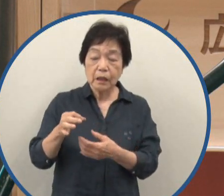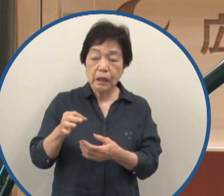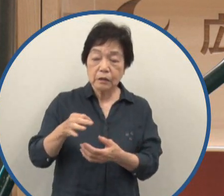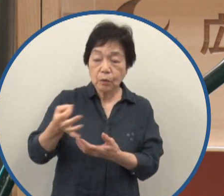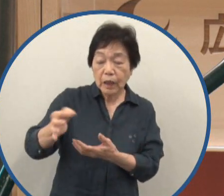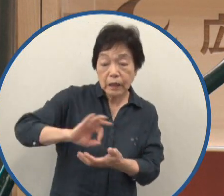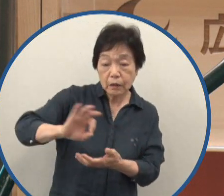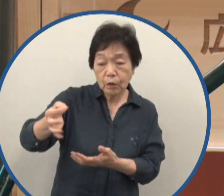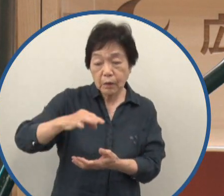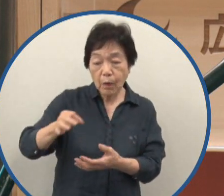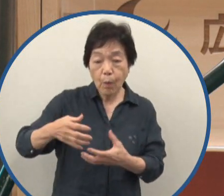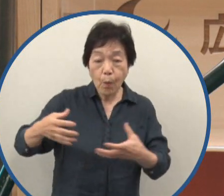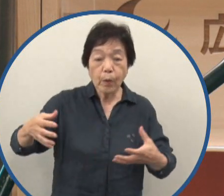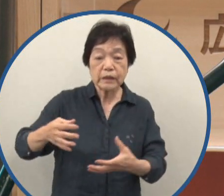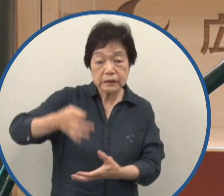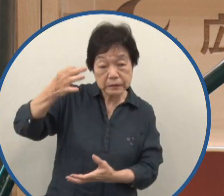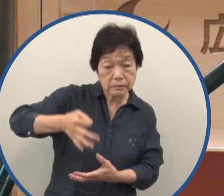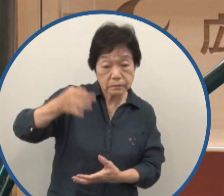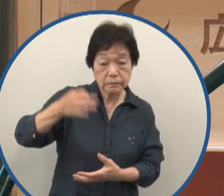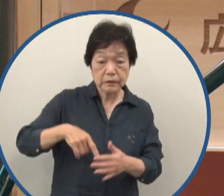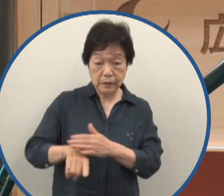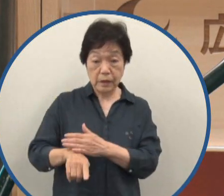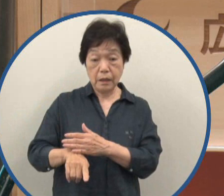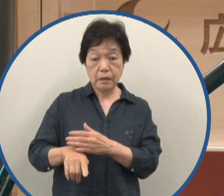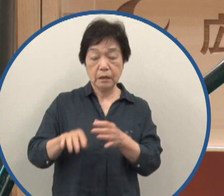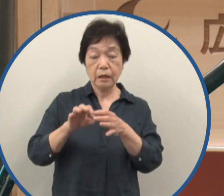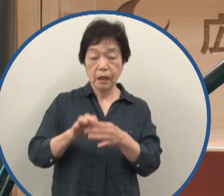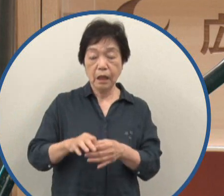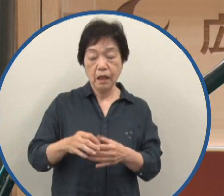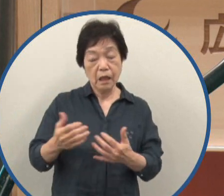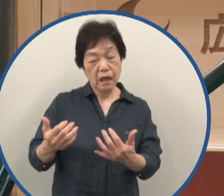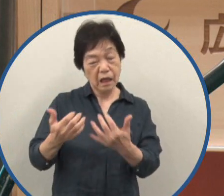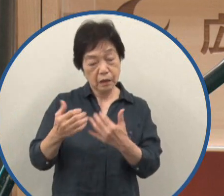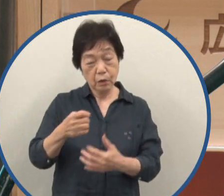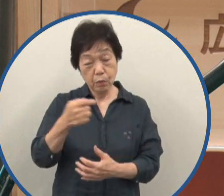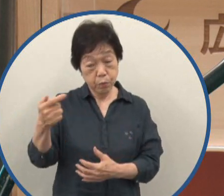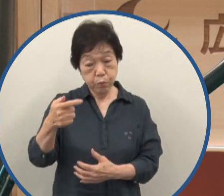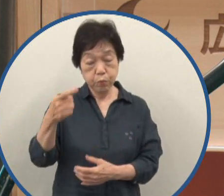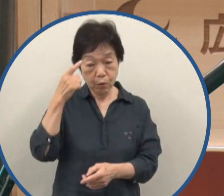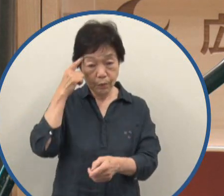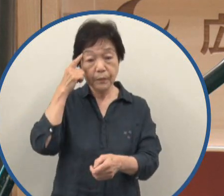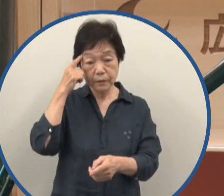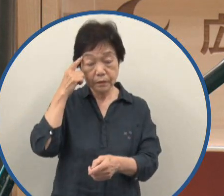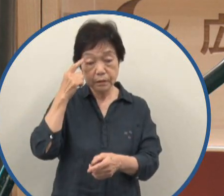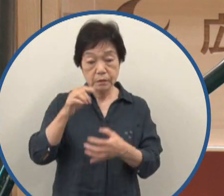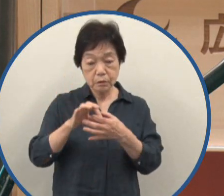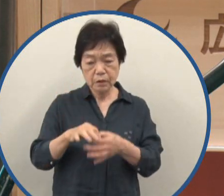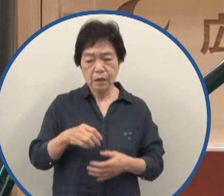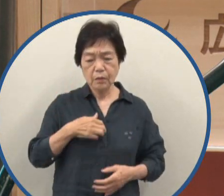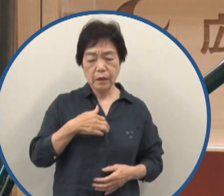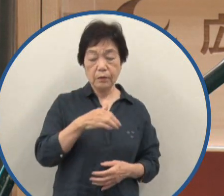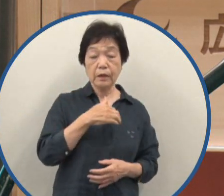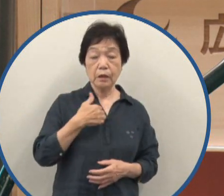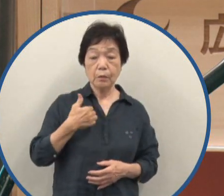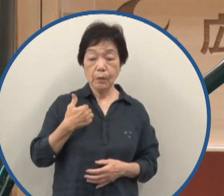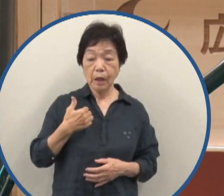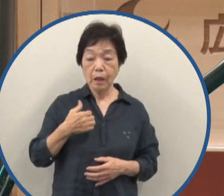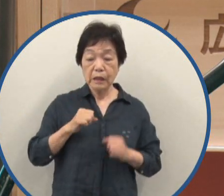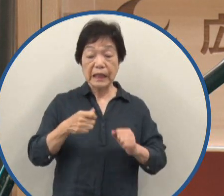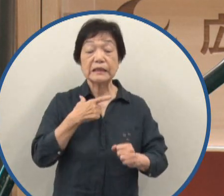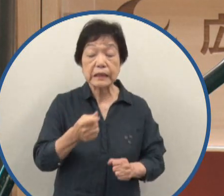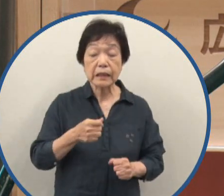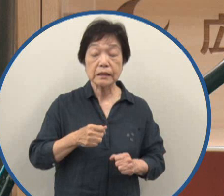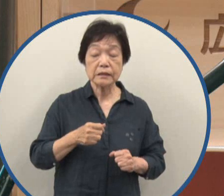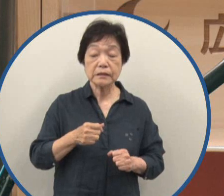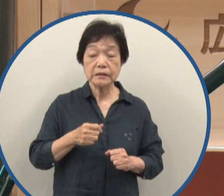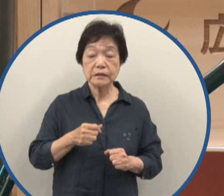ので、まあ、影響大きいと思うんですよね。ですから我々もこれどうしてもやりたいというか、もうや